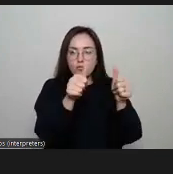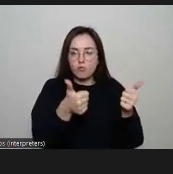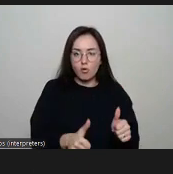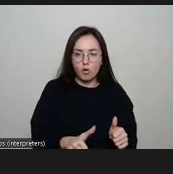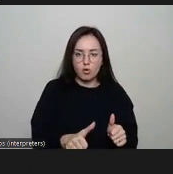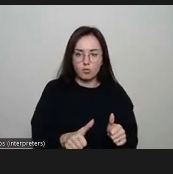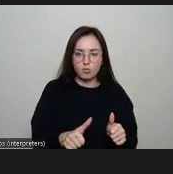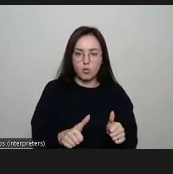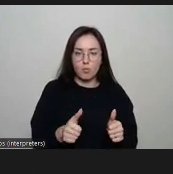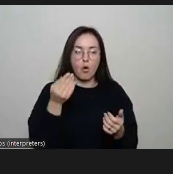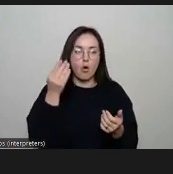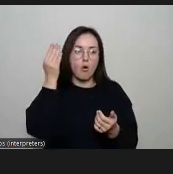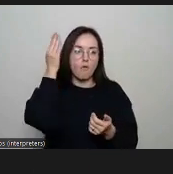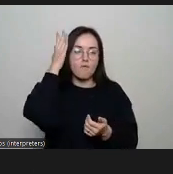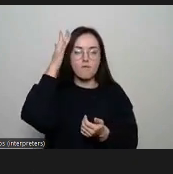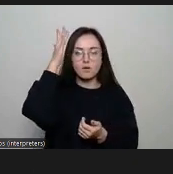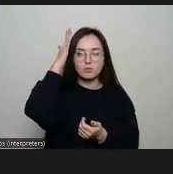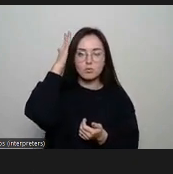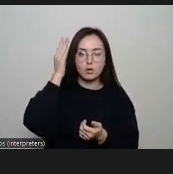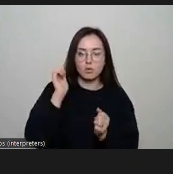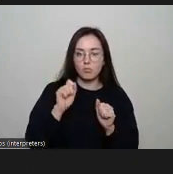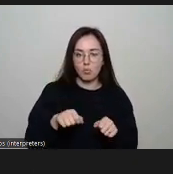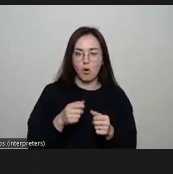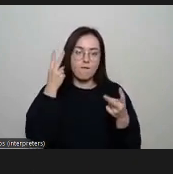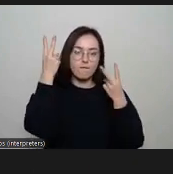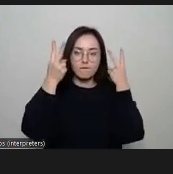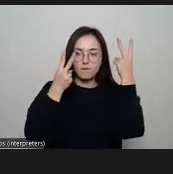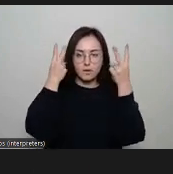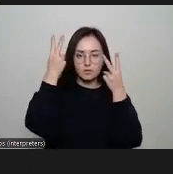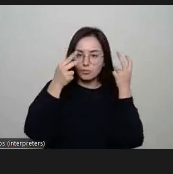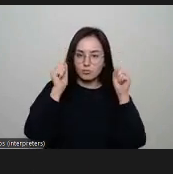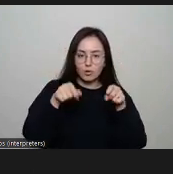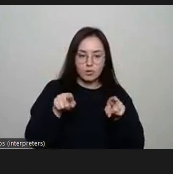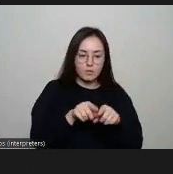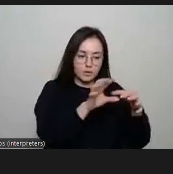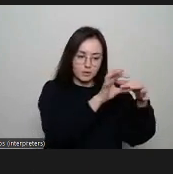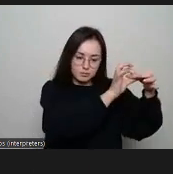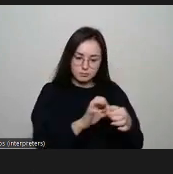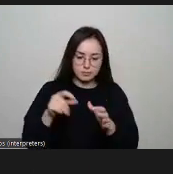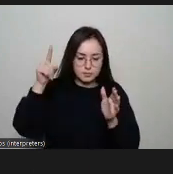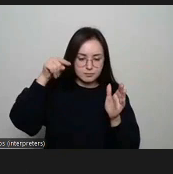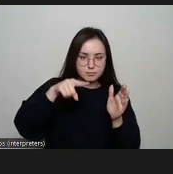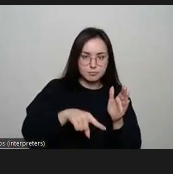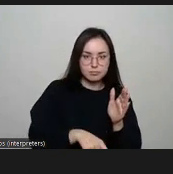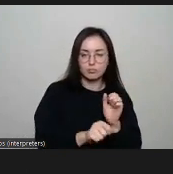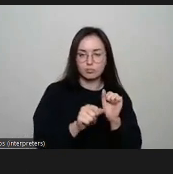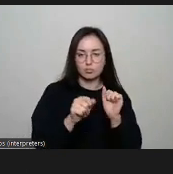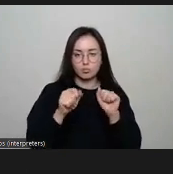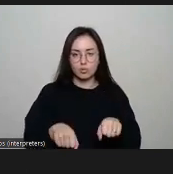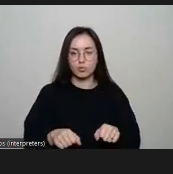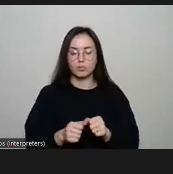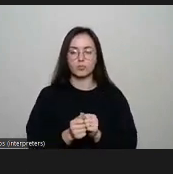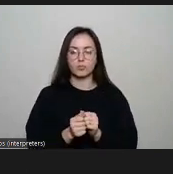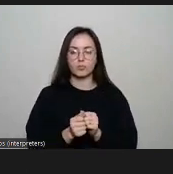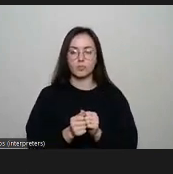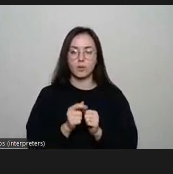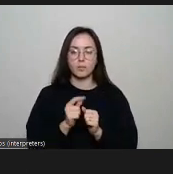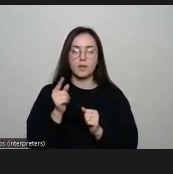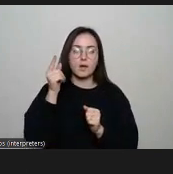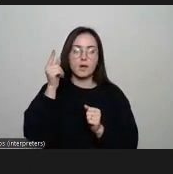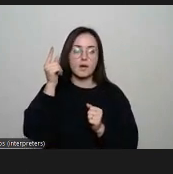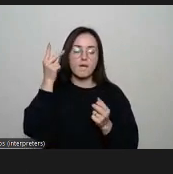būti vaizduota, pavyzdžiui, didelis konceptas, kurį galima irgi, reiškia, tyrinėti ir nagrinėti. Bet tai yra,